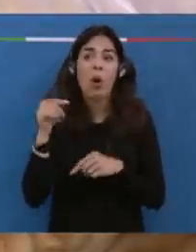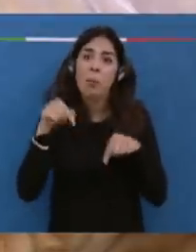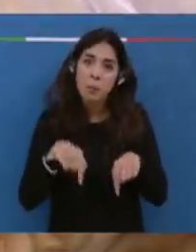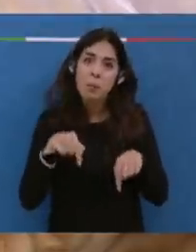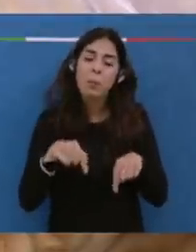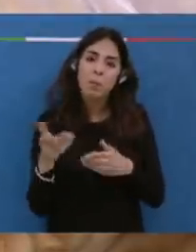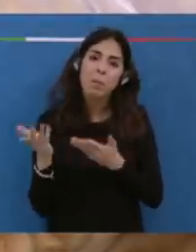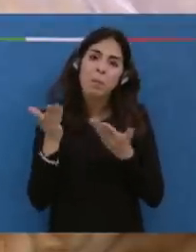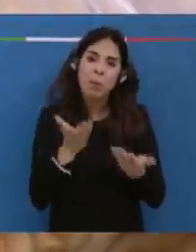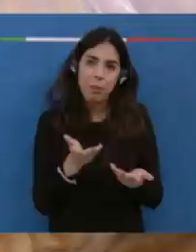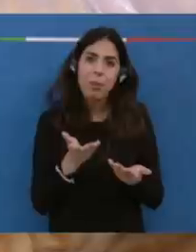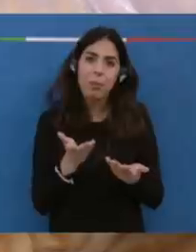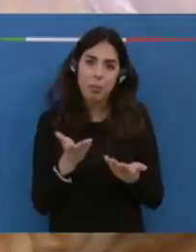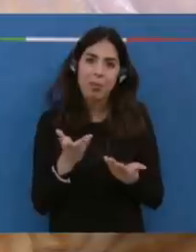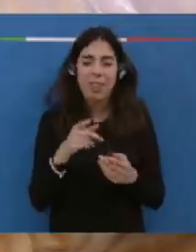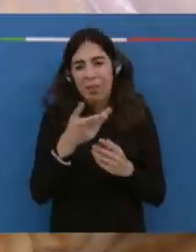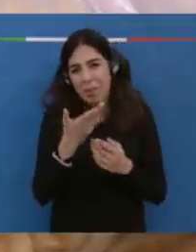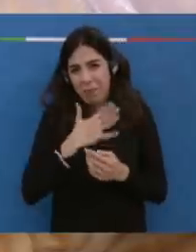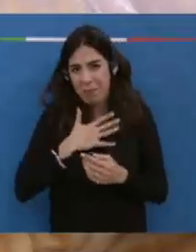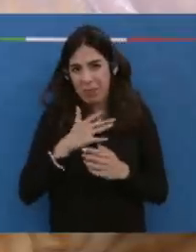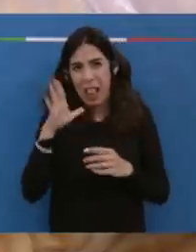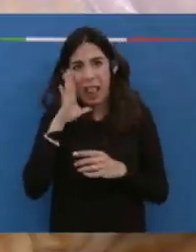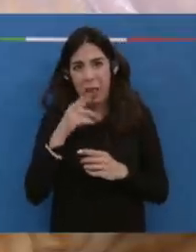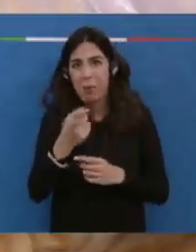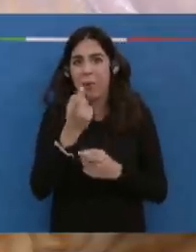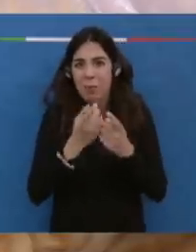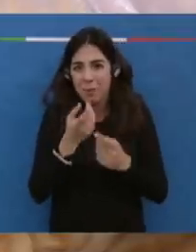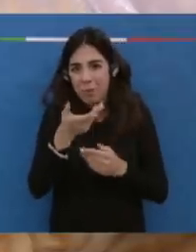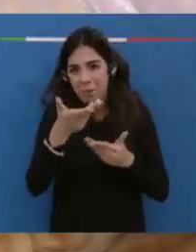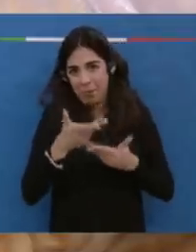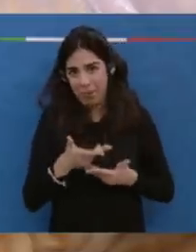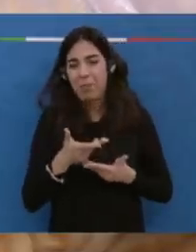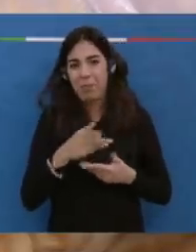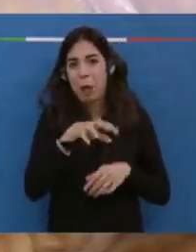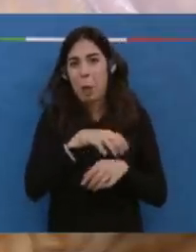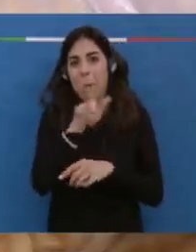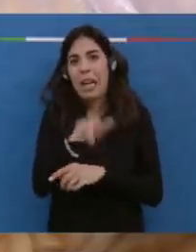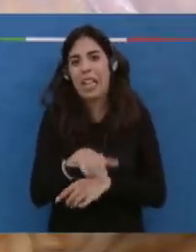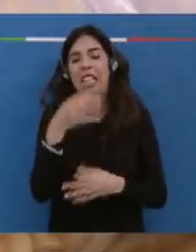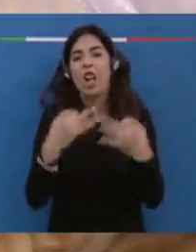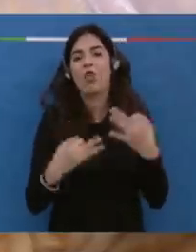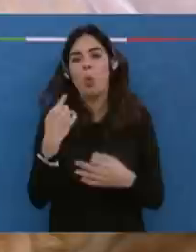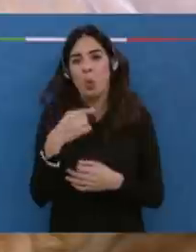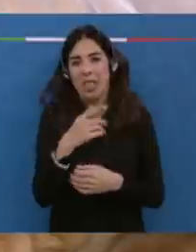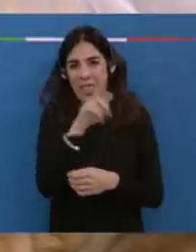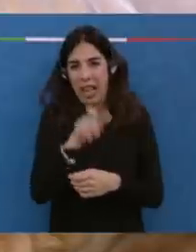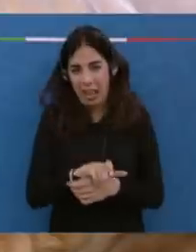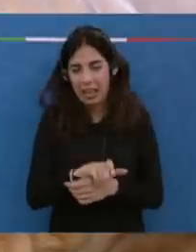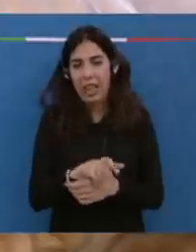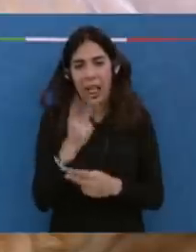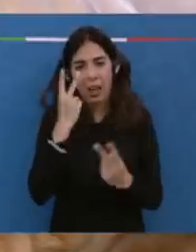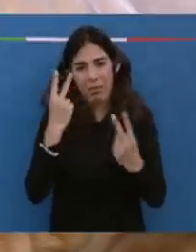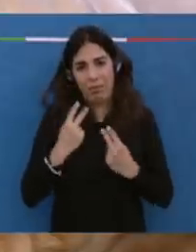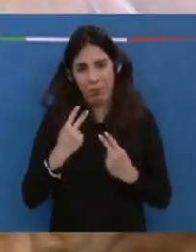il vostro verrà il vostro in visita da noi il vostro ministro la ministra della giustizia a visitarci